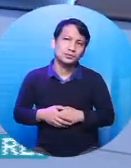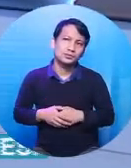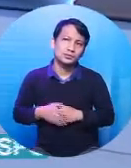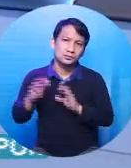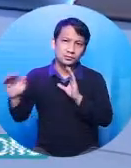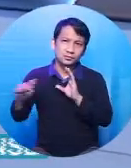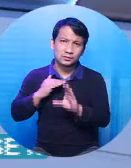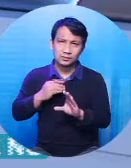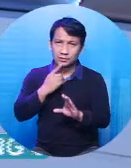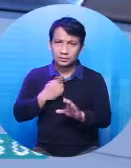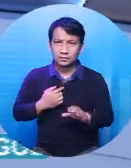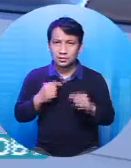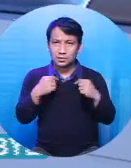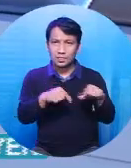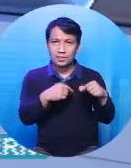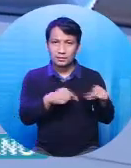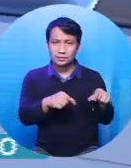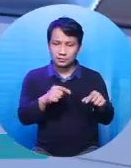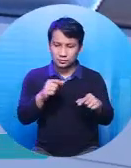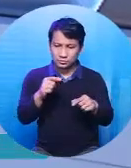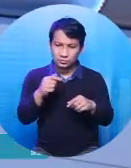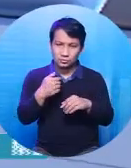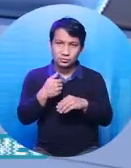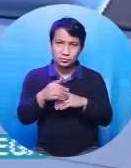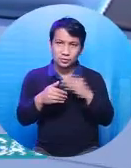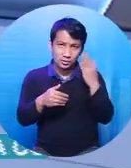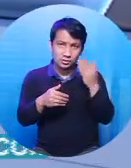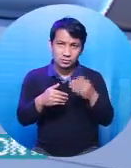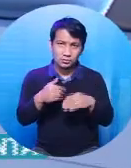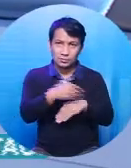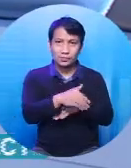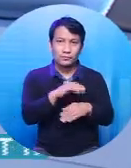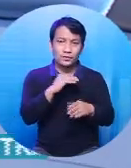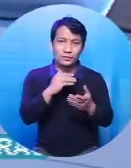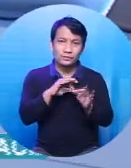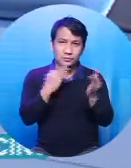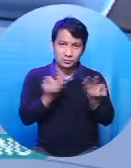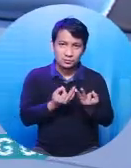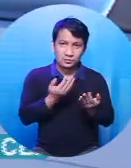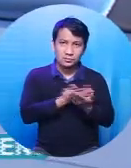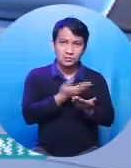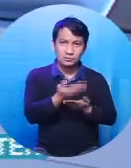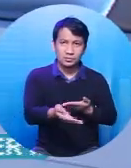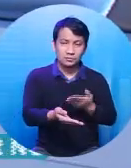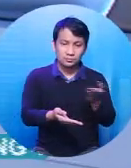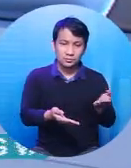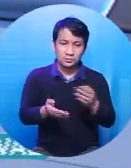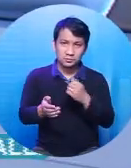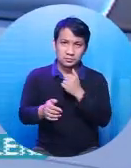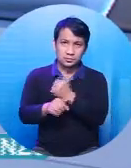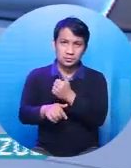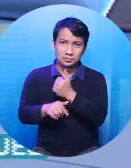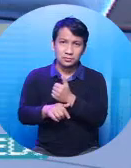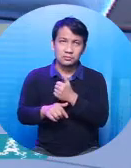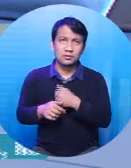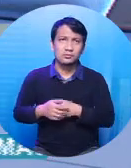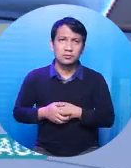Nagpapadala ka na nga ng groceries para sa pamilya mo, pagbibintangan ka pa.